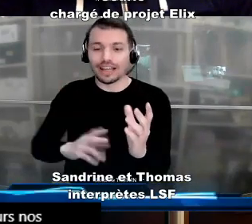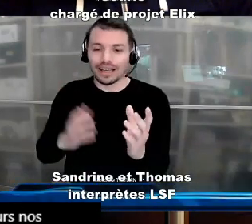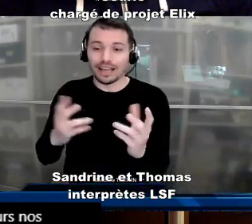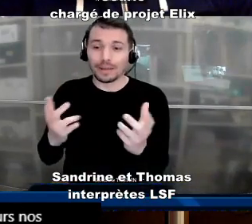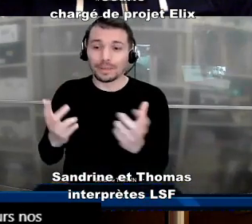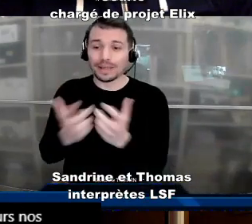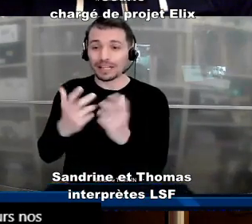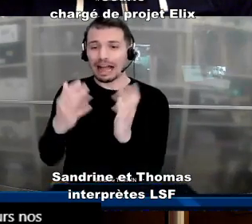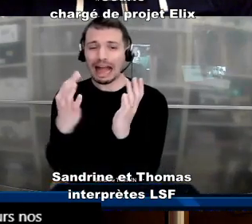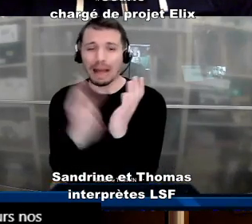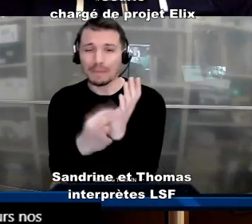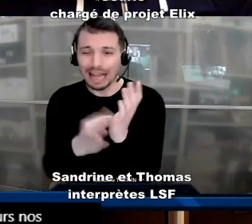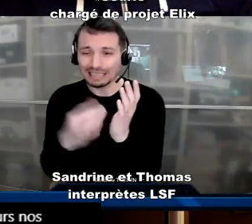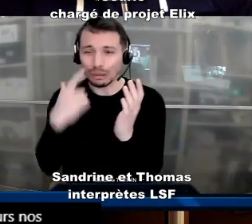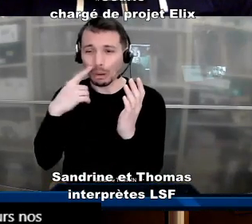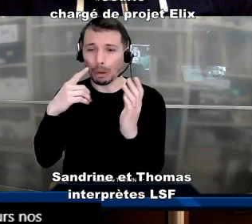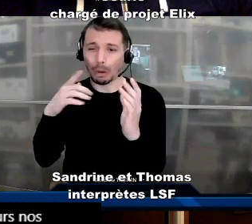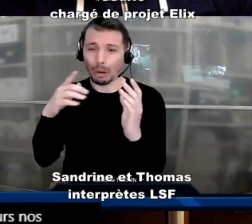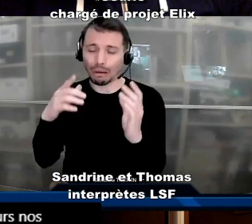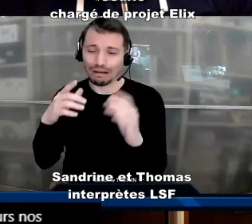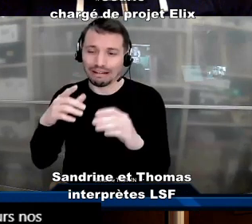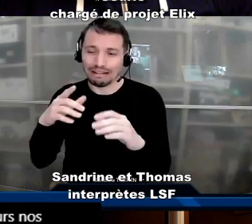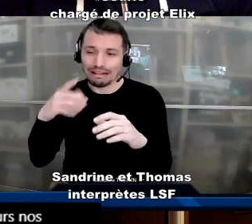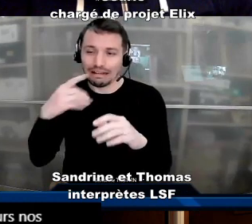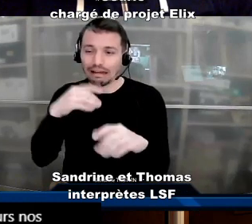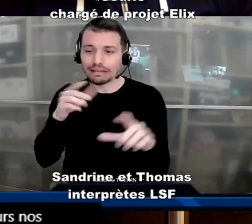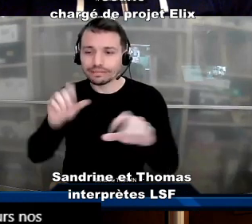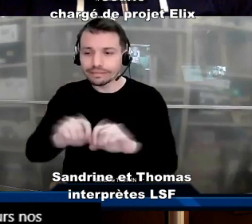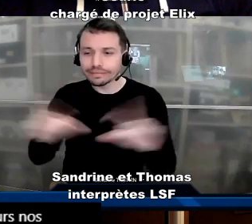quand l'application n'est pas disponible pendant quelques heures,